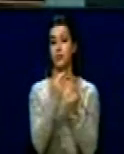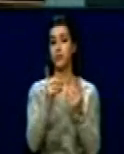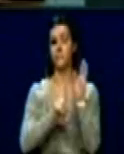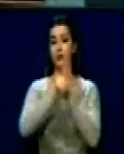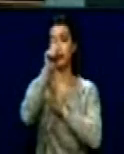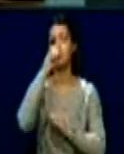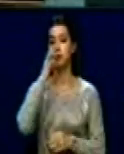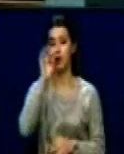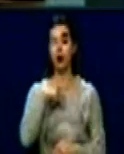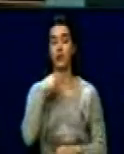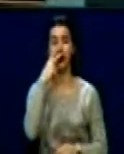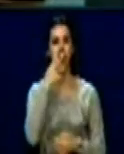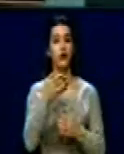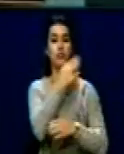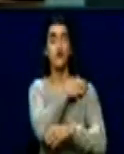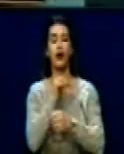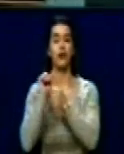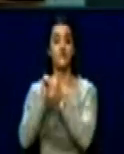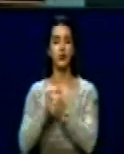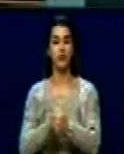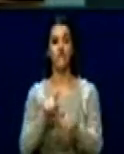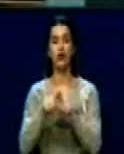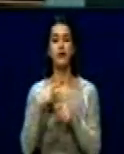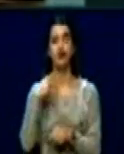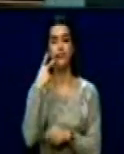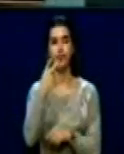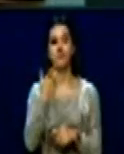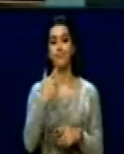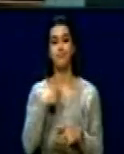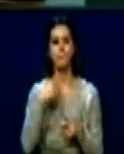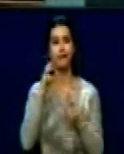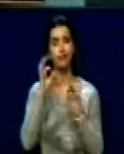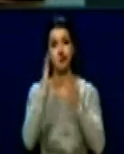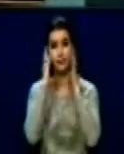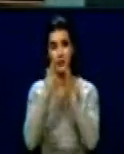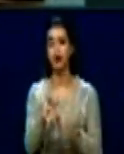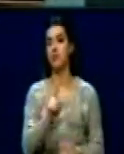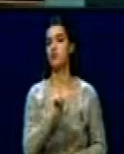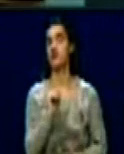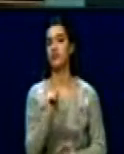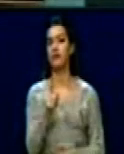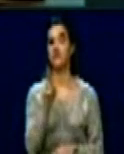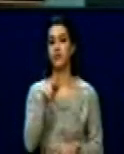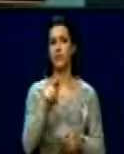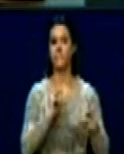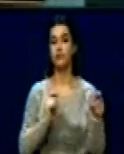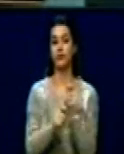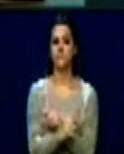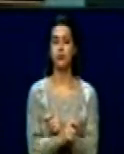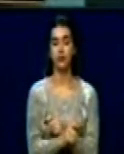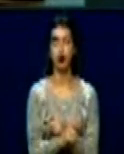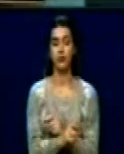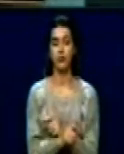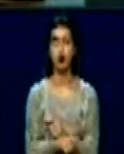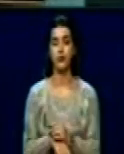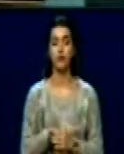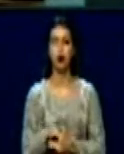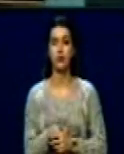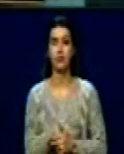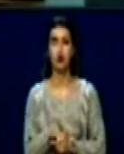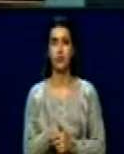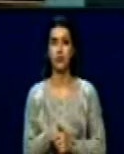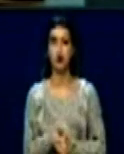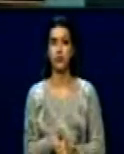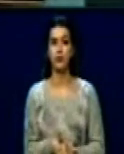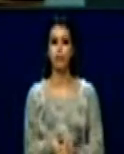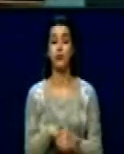pas parasysh historikun, natyrisht që kam shumë pak besim se kjo do të ndodhë. Dhe në këtë drejtim,